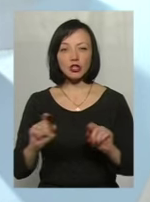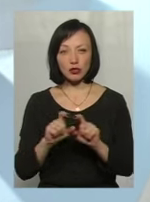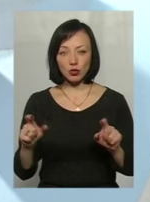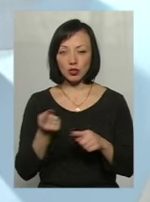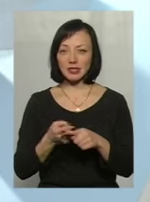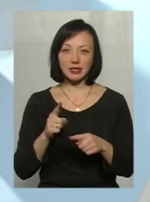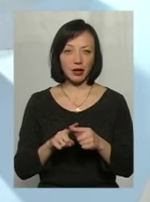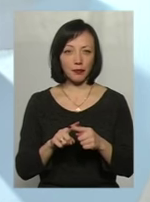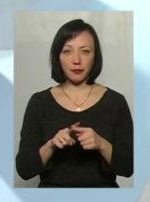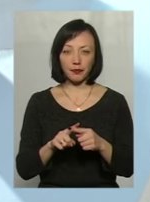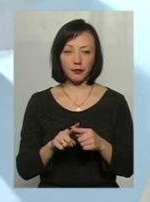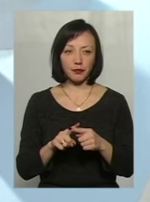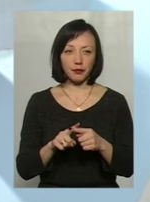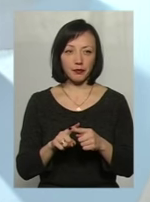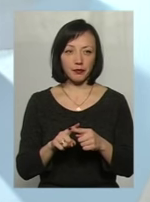по-перше, це